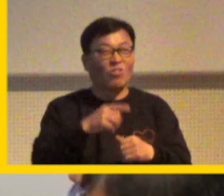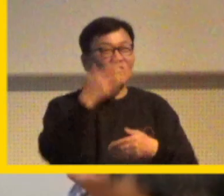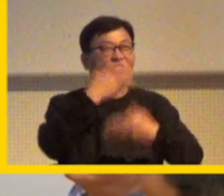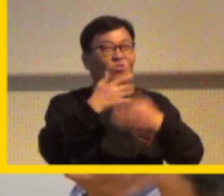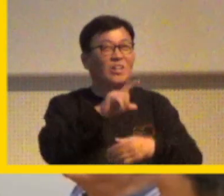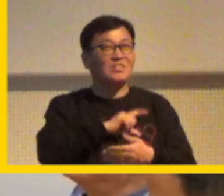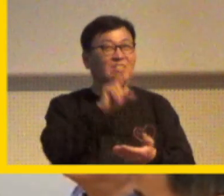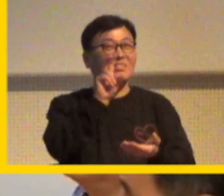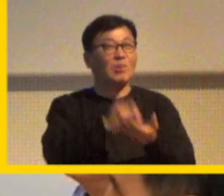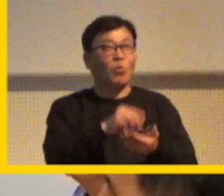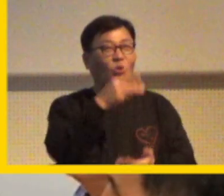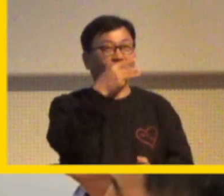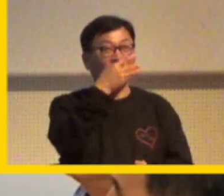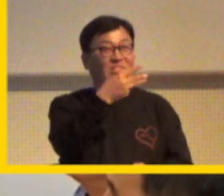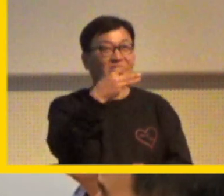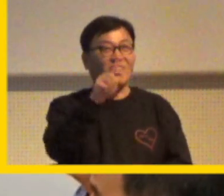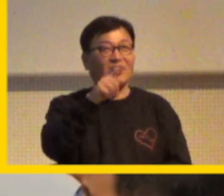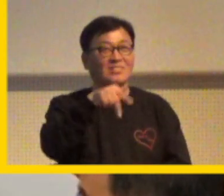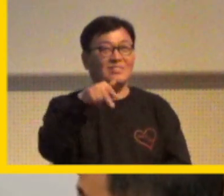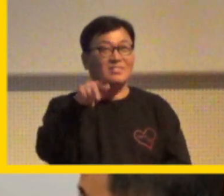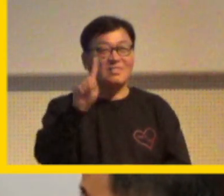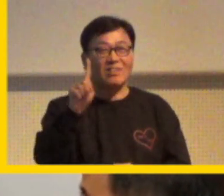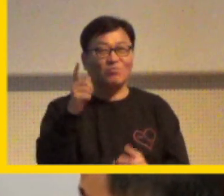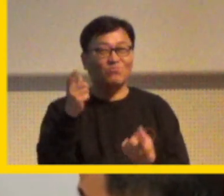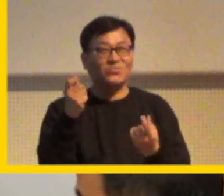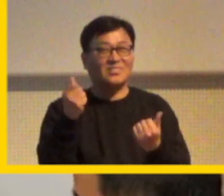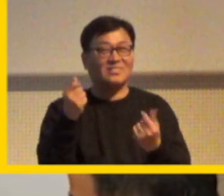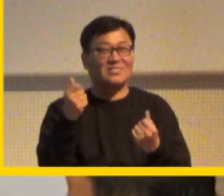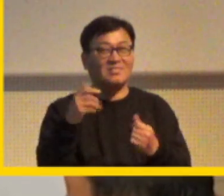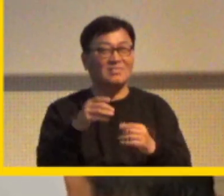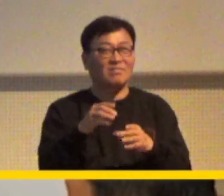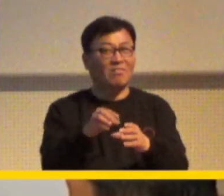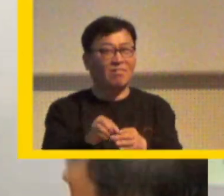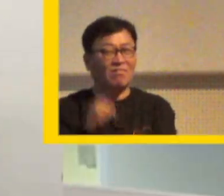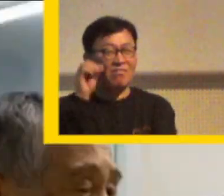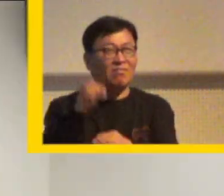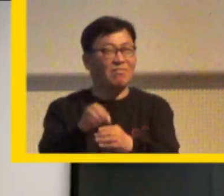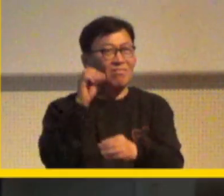낙연한 밑에 산자 이제 정말 뭘 비비고 계시는데요? 맞죠. 앉아.